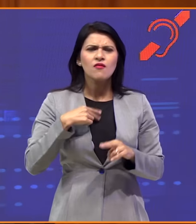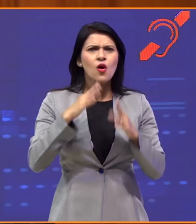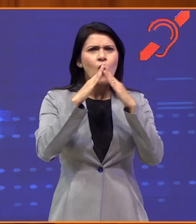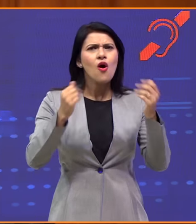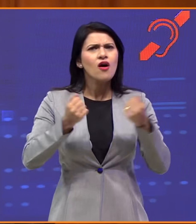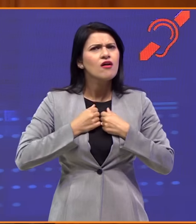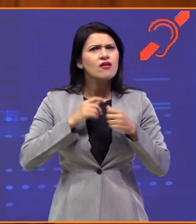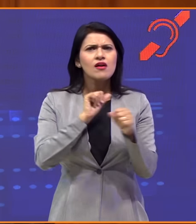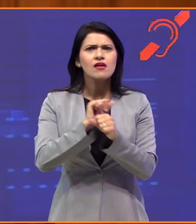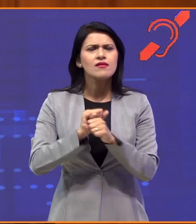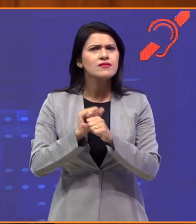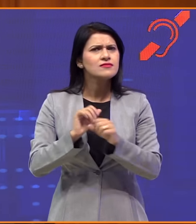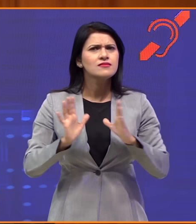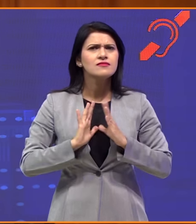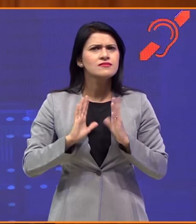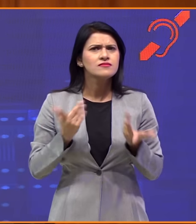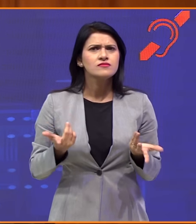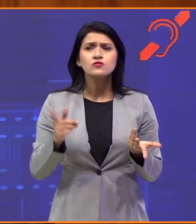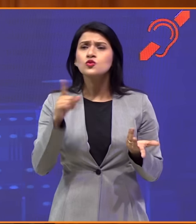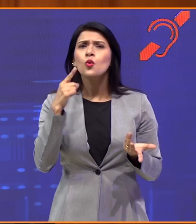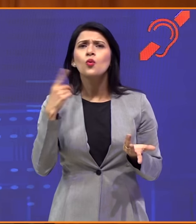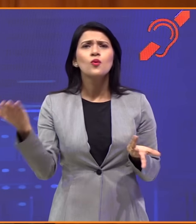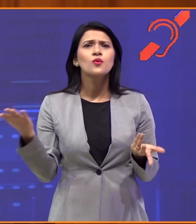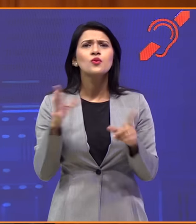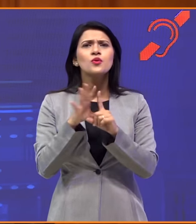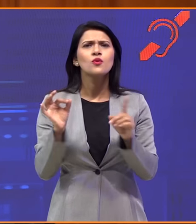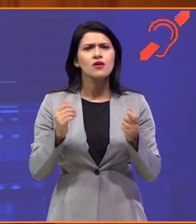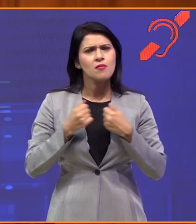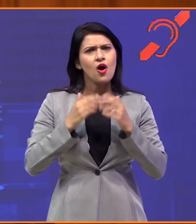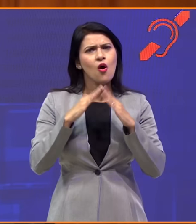करे आदमी तो कौन करेगा